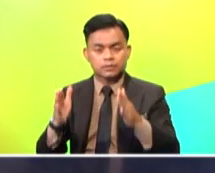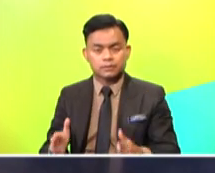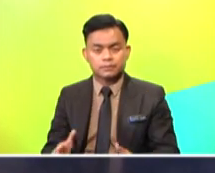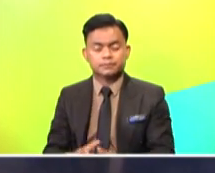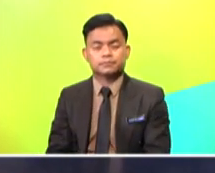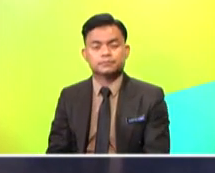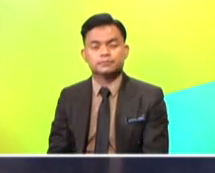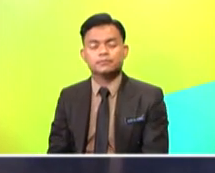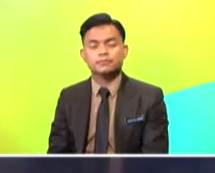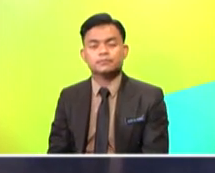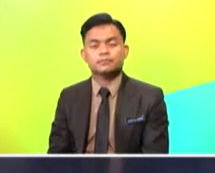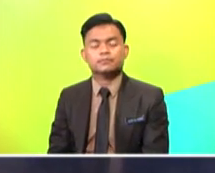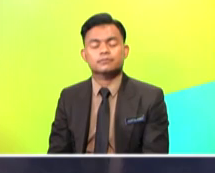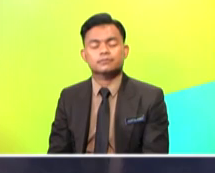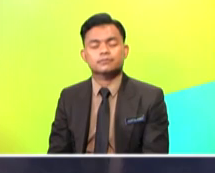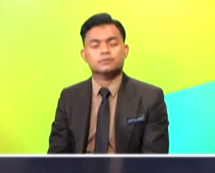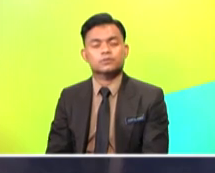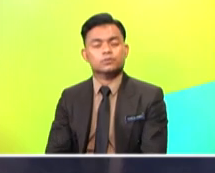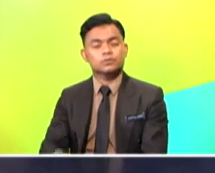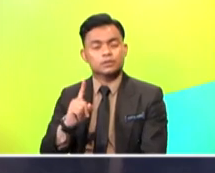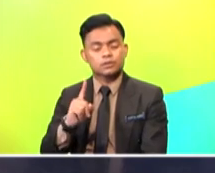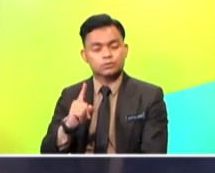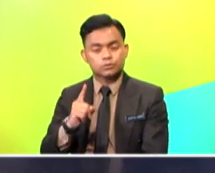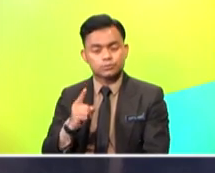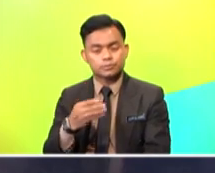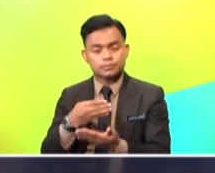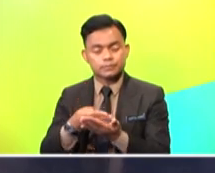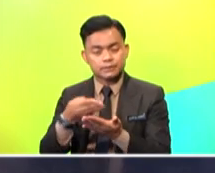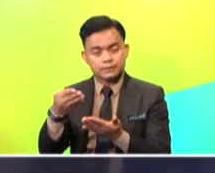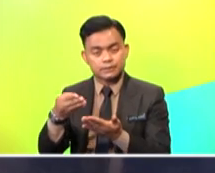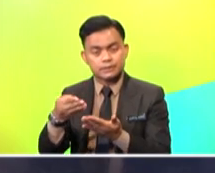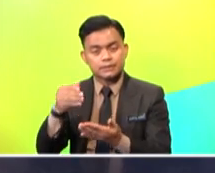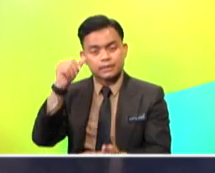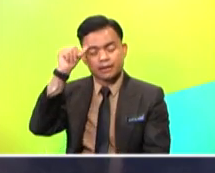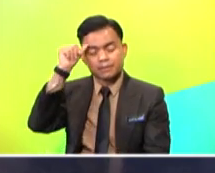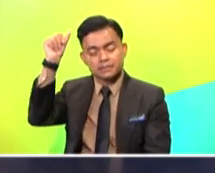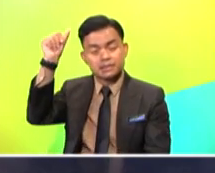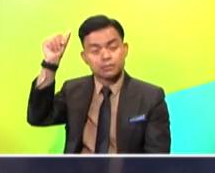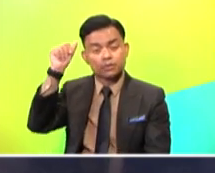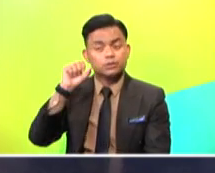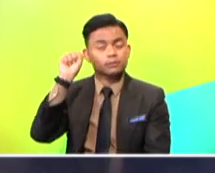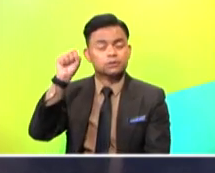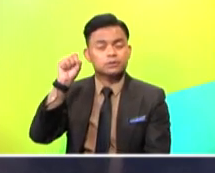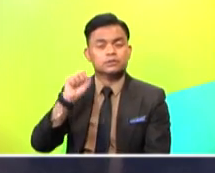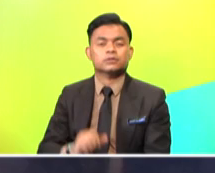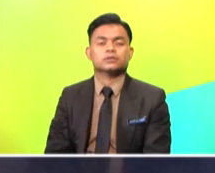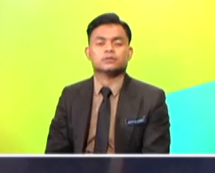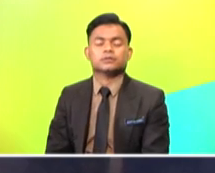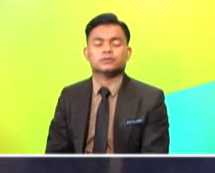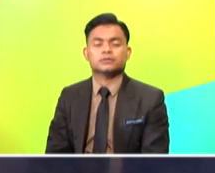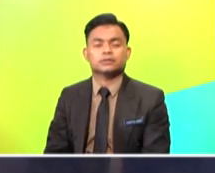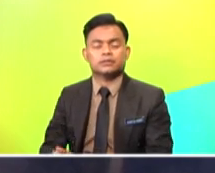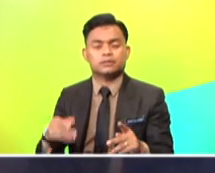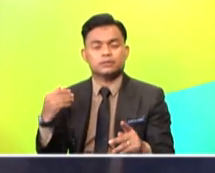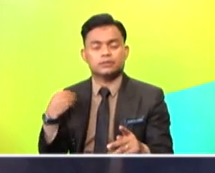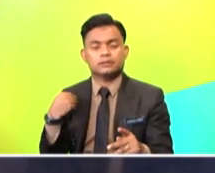rumah pertama sekali kita kena beri salam. Macam ketuk-ketuk-ketuk assalamualaikum. Ya betul. Tapi kalau yang ada tangga ni, Ifan tak